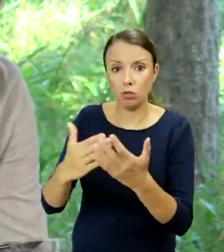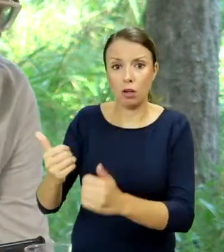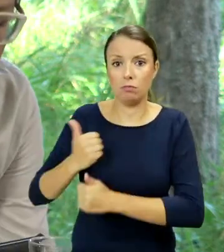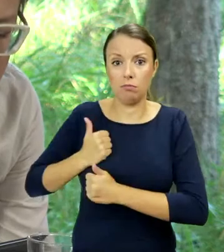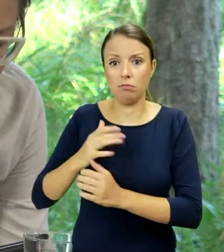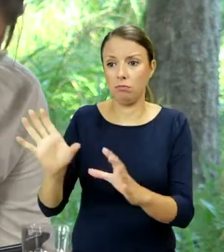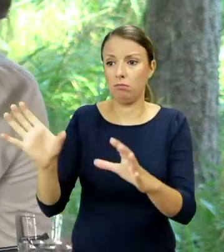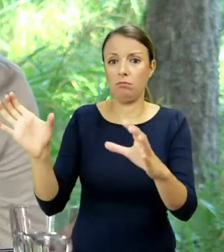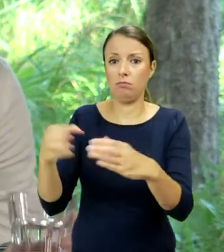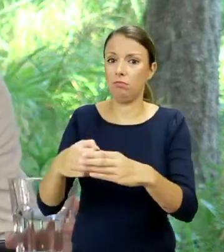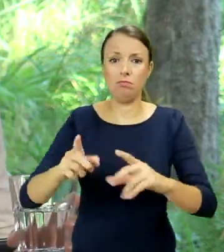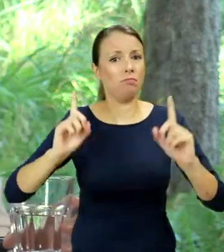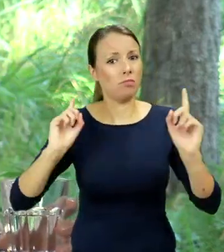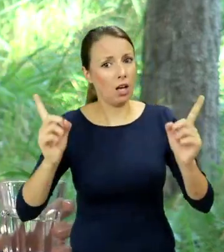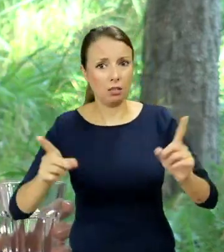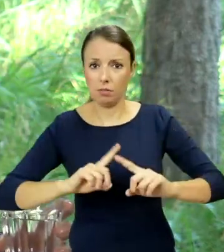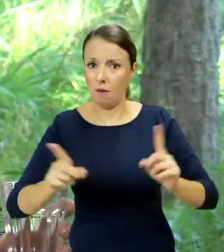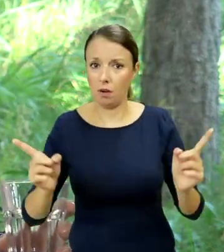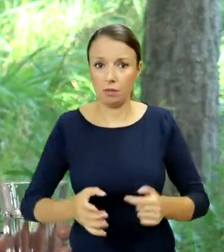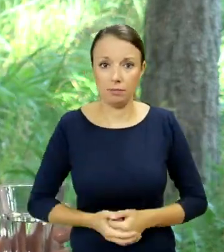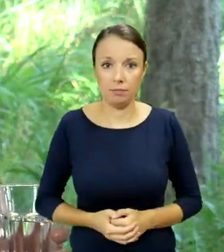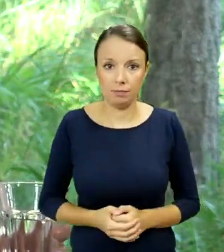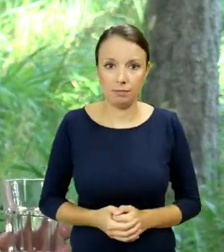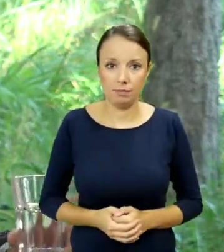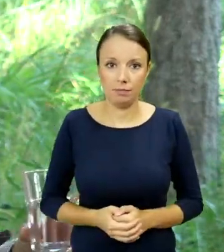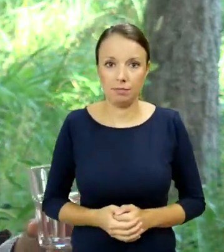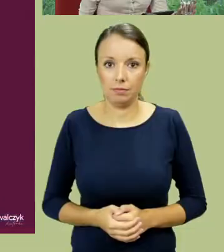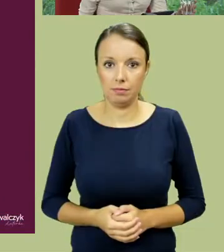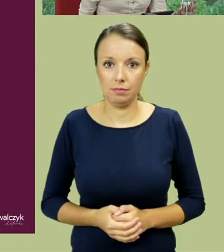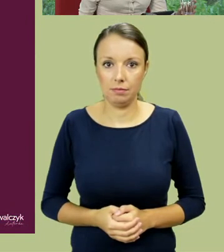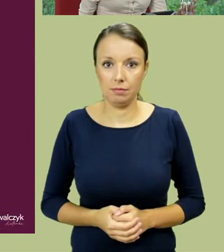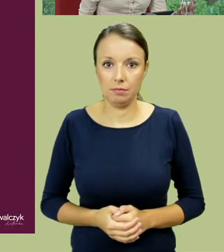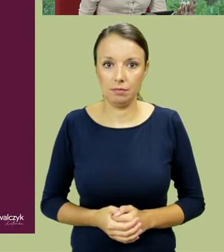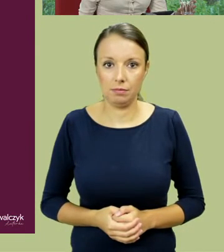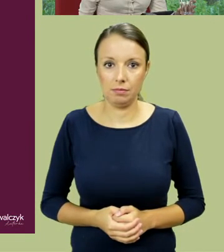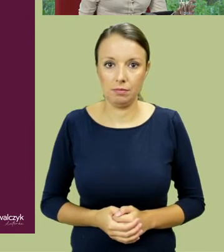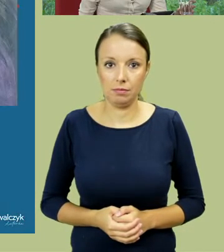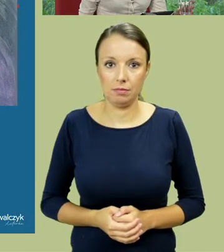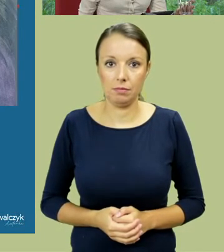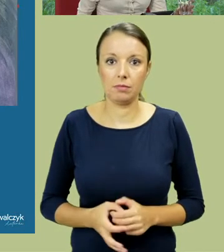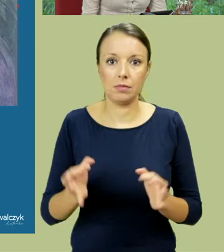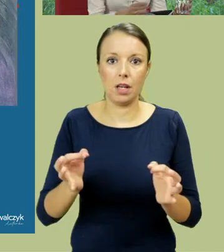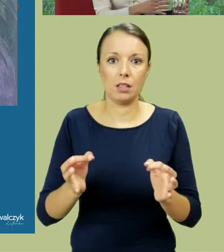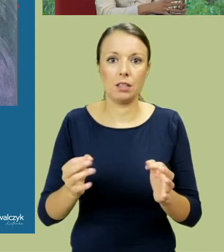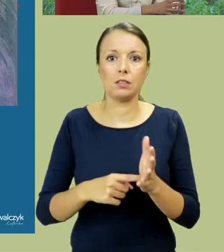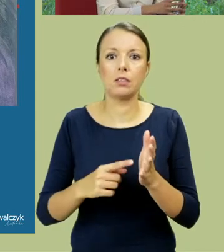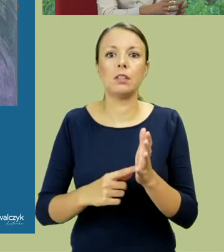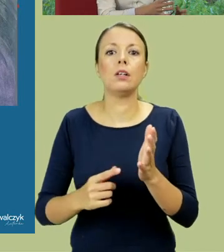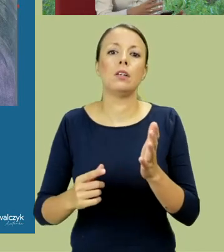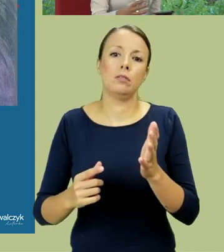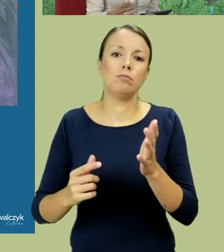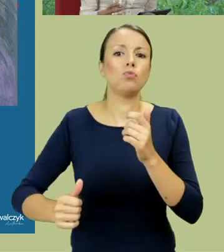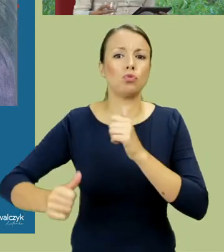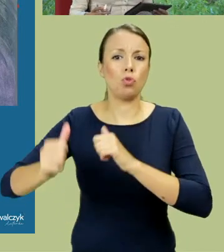Teraz pozwolę sobie wrócić do slajdu, który